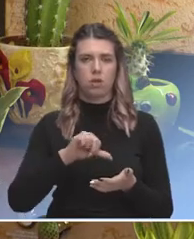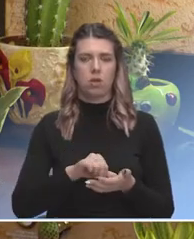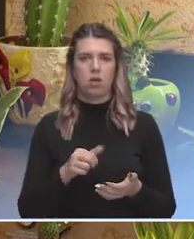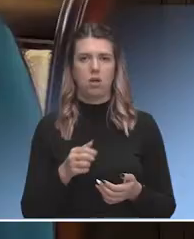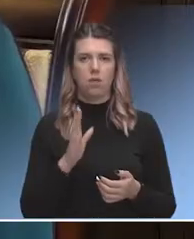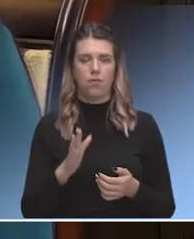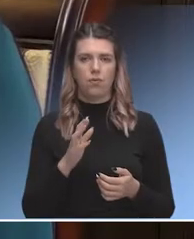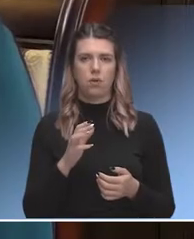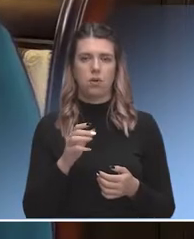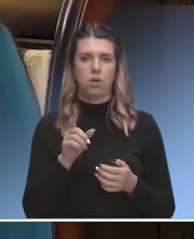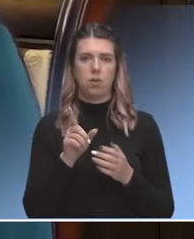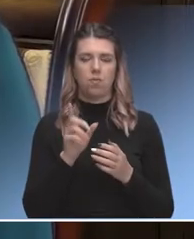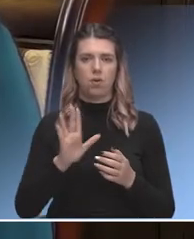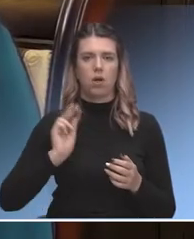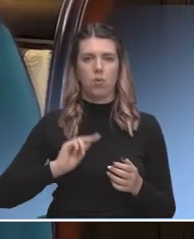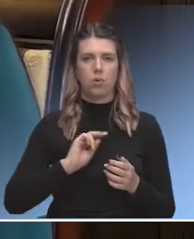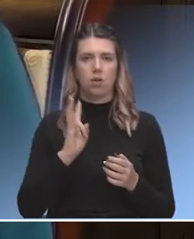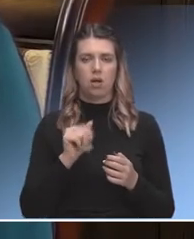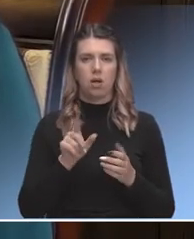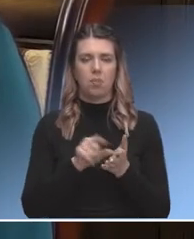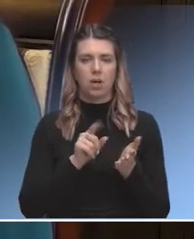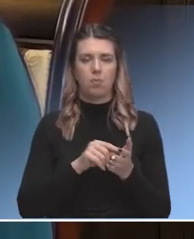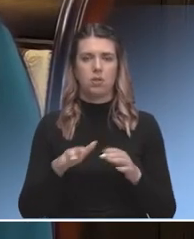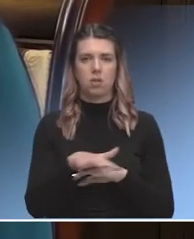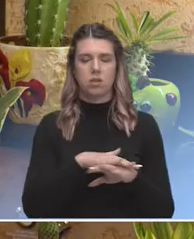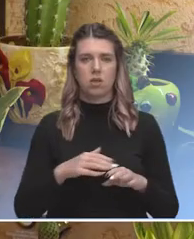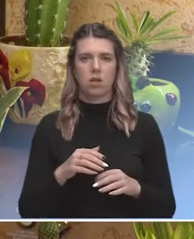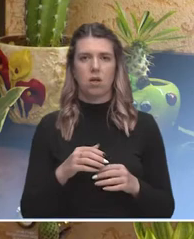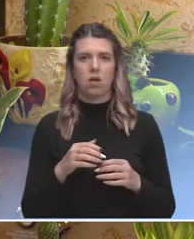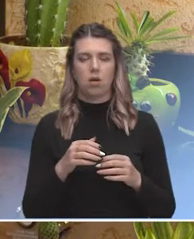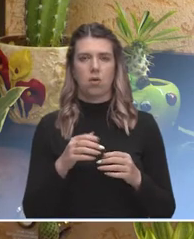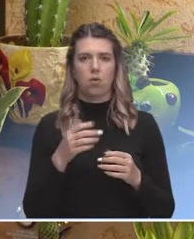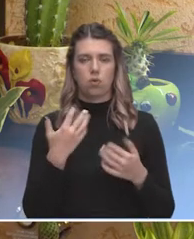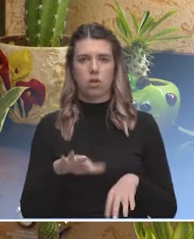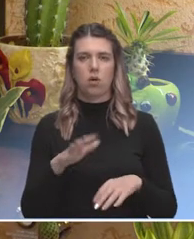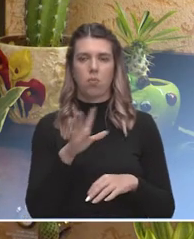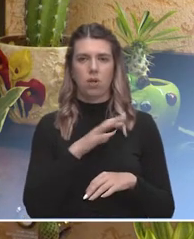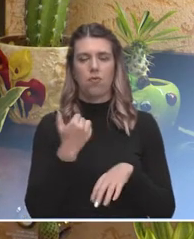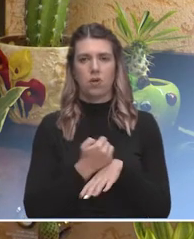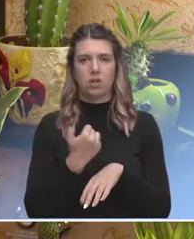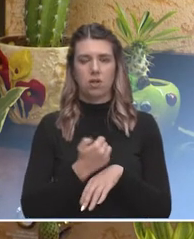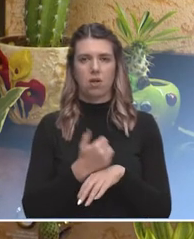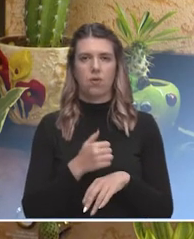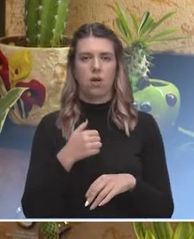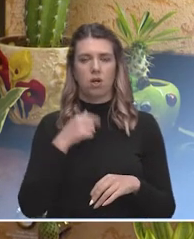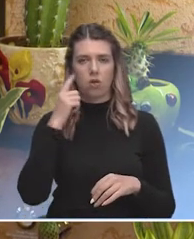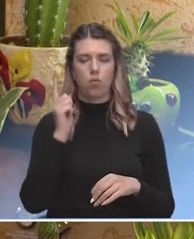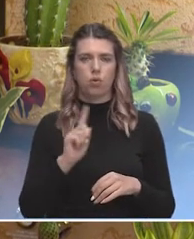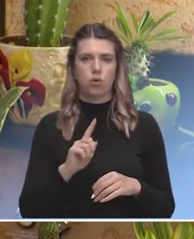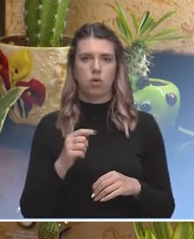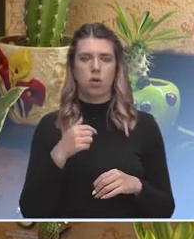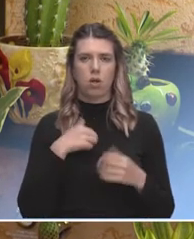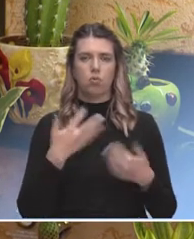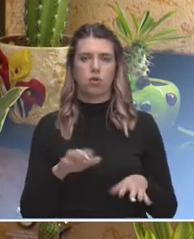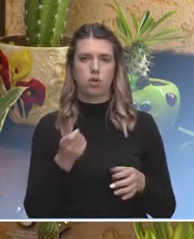участия в работе на переписи населения, прошли и провакцинированы, и я думаю,